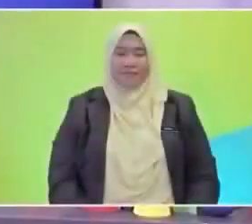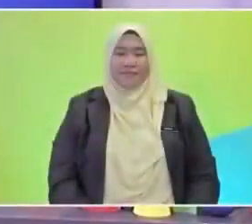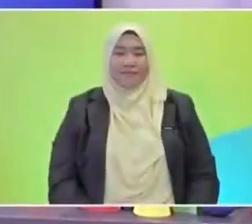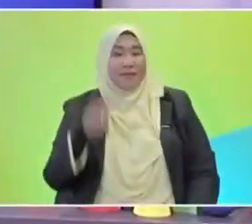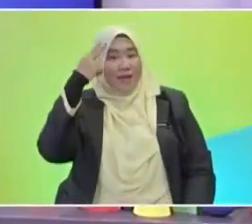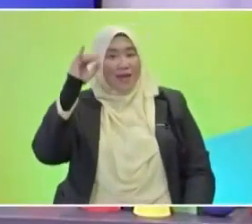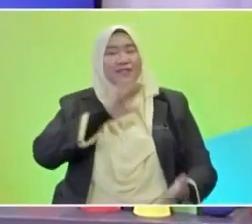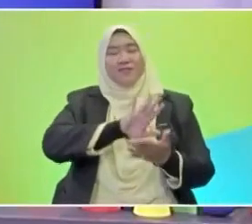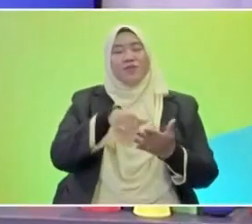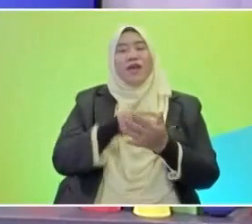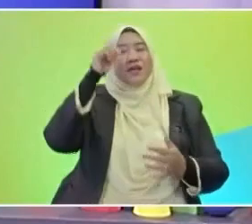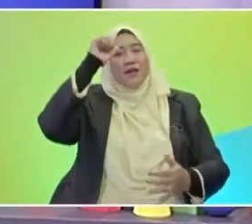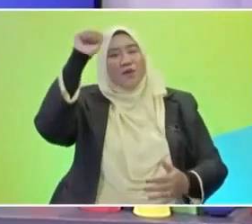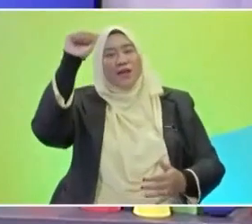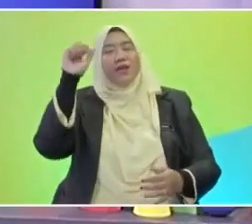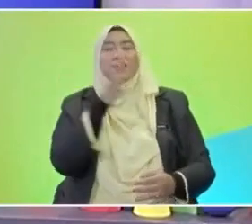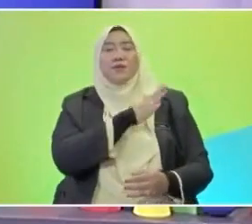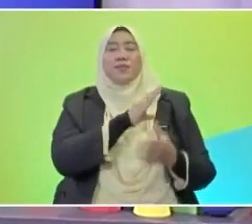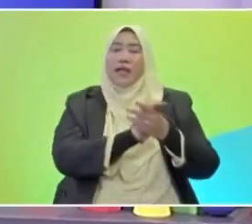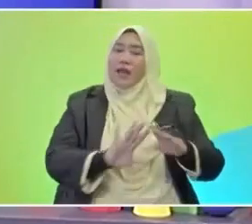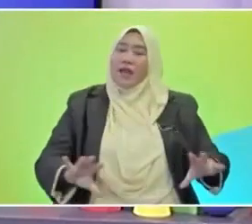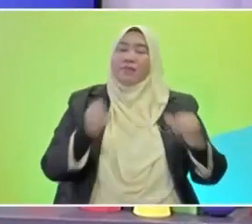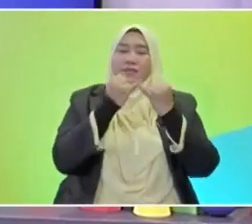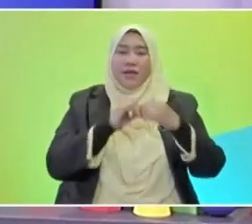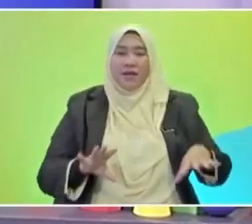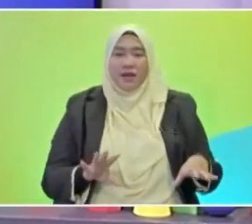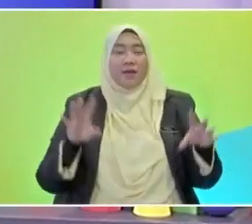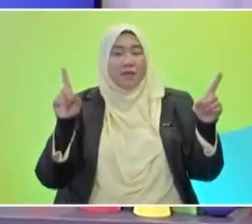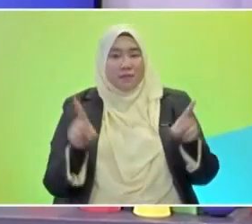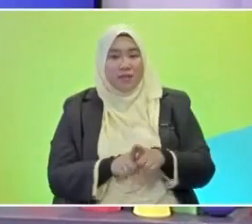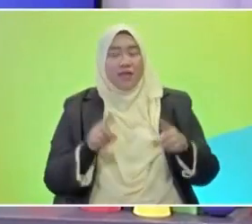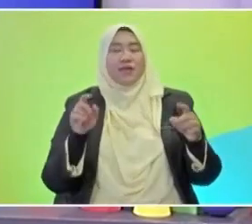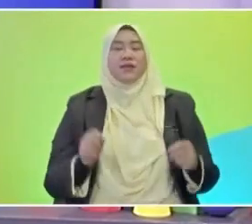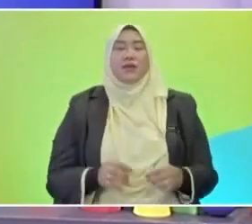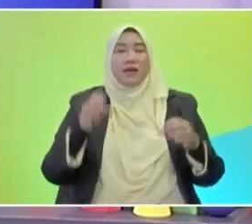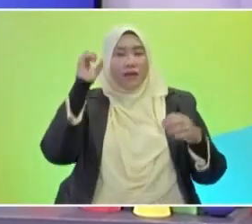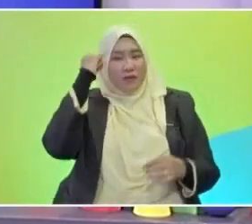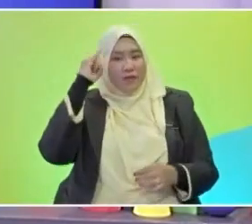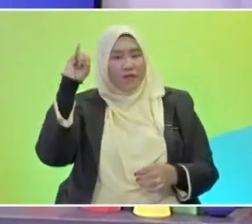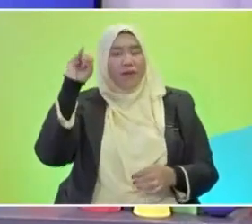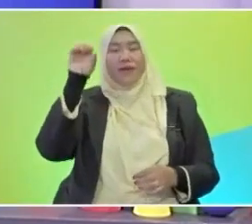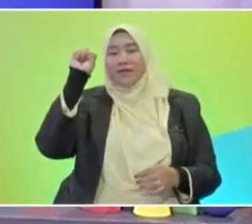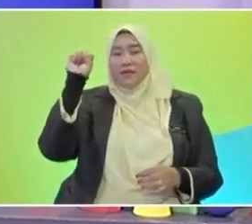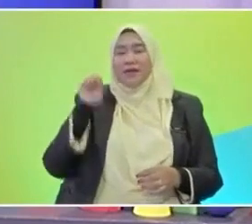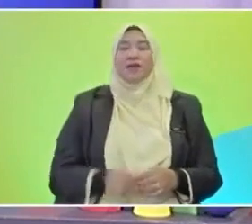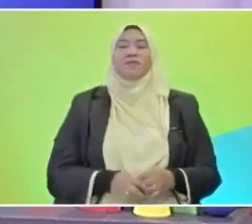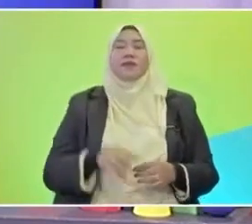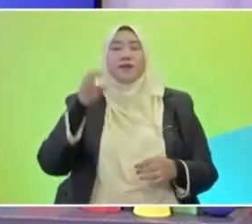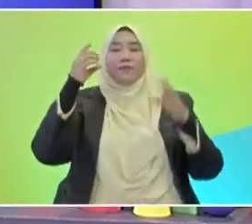Hai semua Assalamualaikum salam sejahtera bersama saya Irfan syahmi di saluran